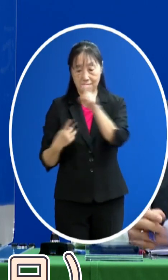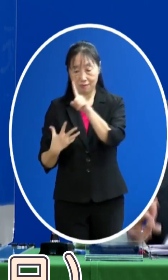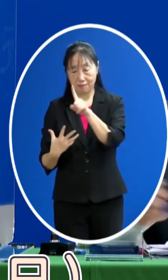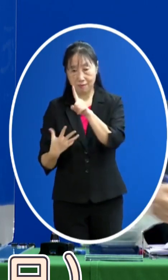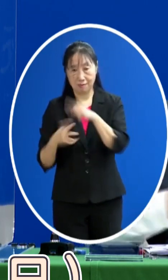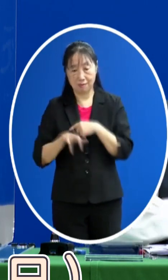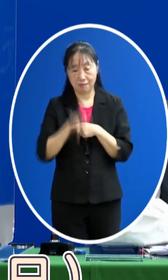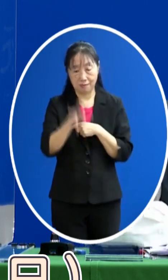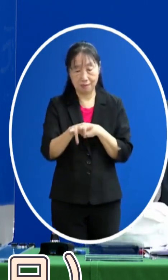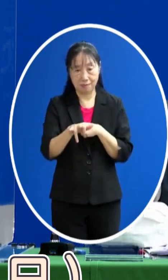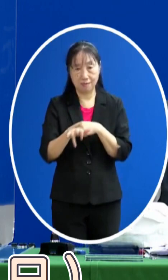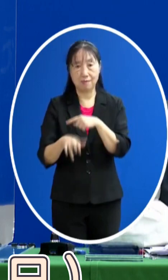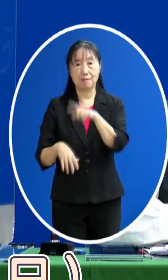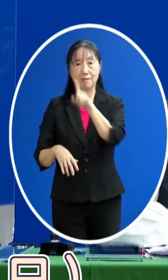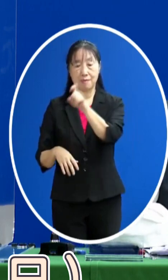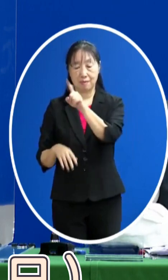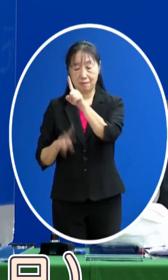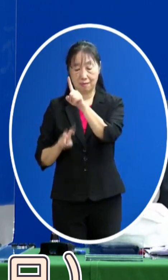一段是